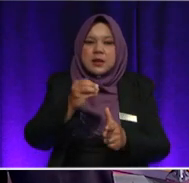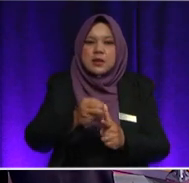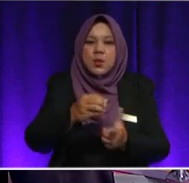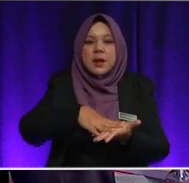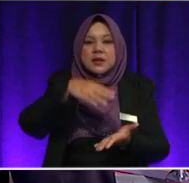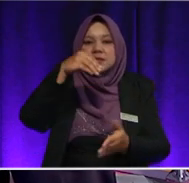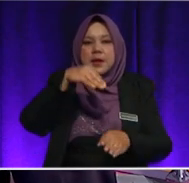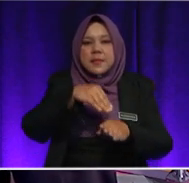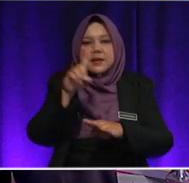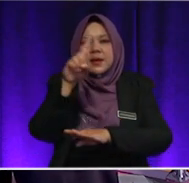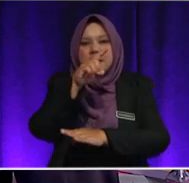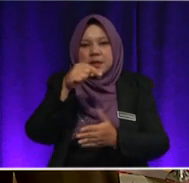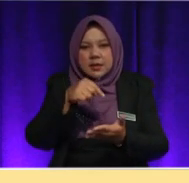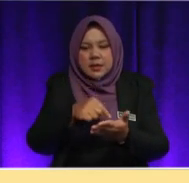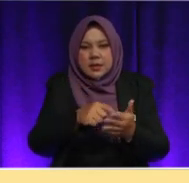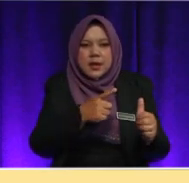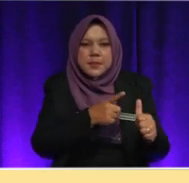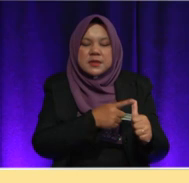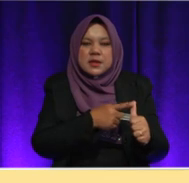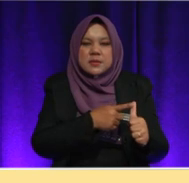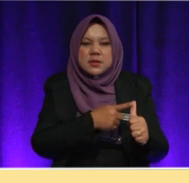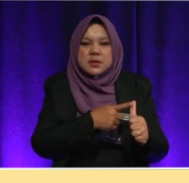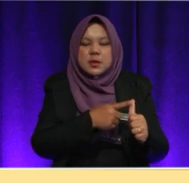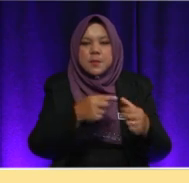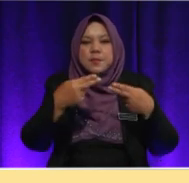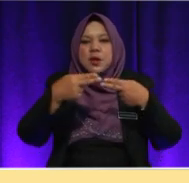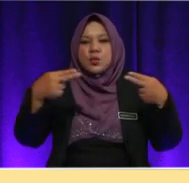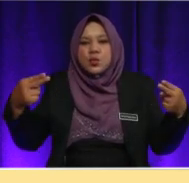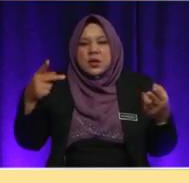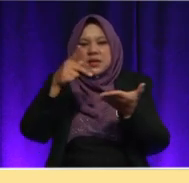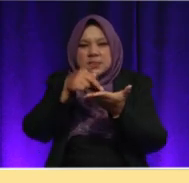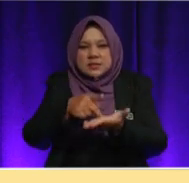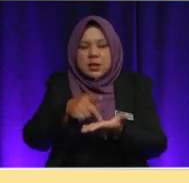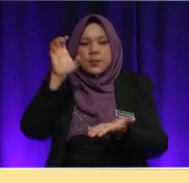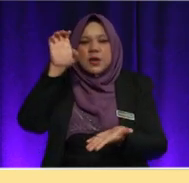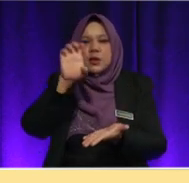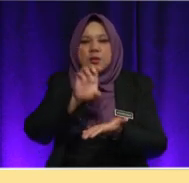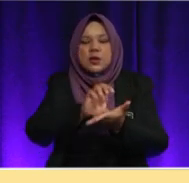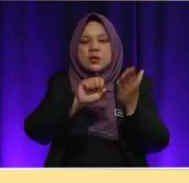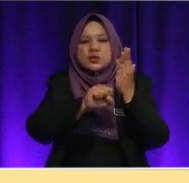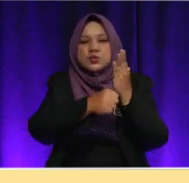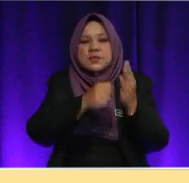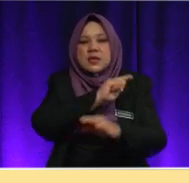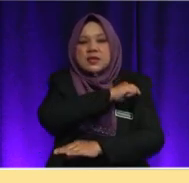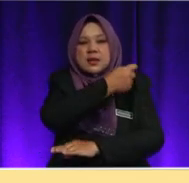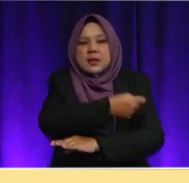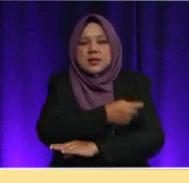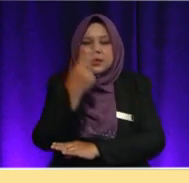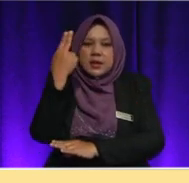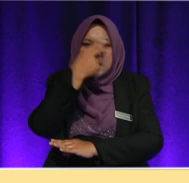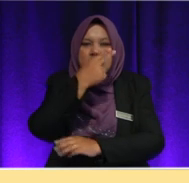pada hari ini yaitu yang pertama adalah menguraikan kesan penerokan sumber tenaga terhadap